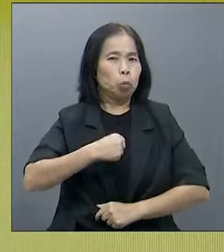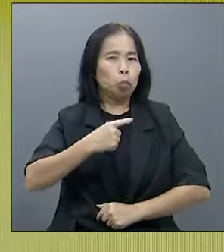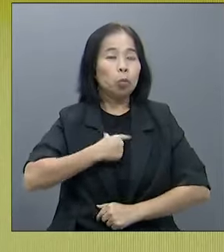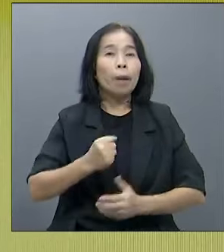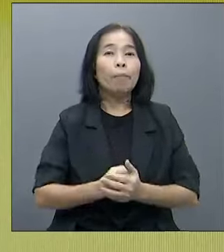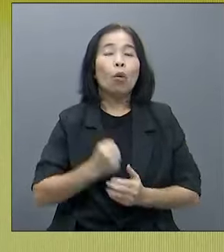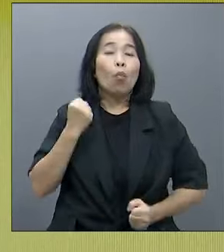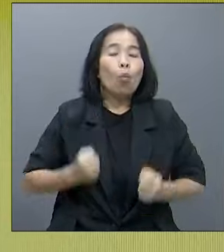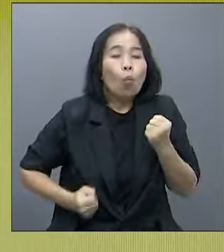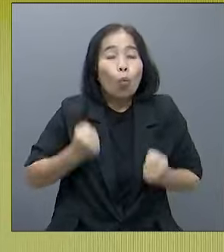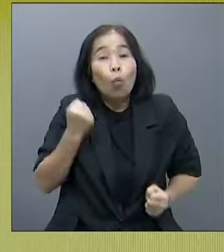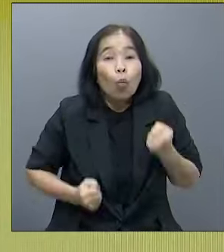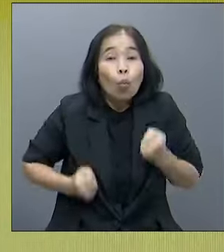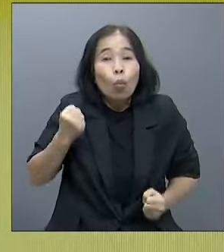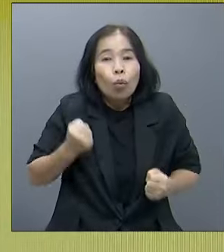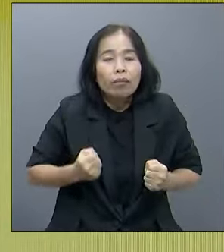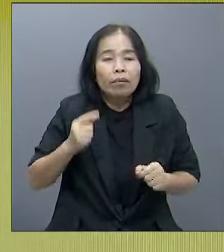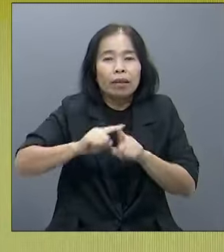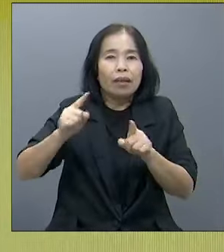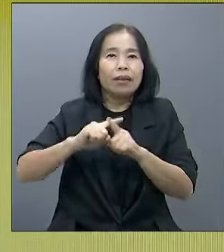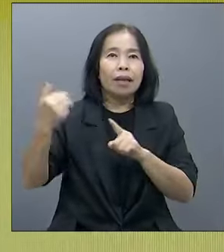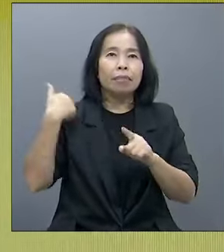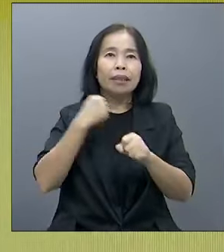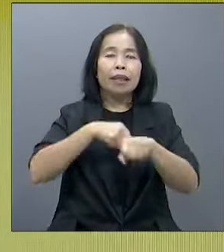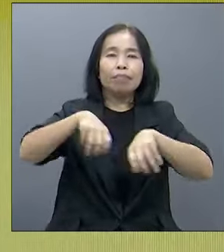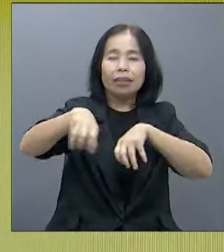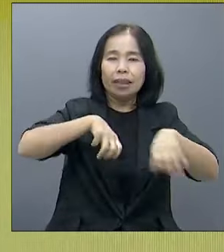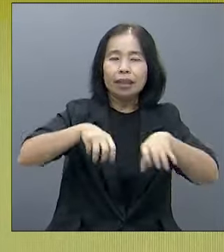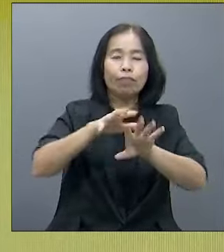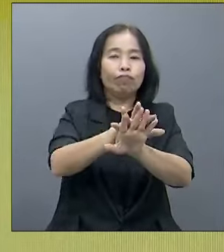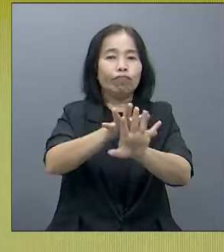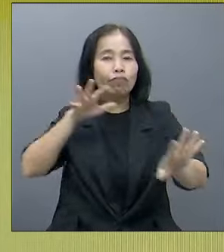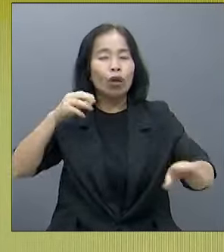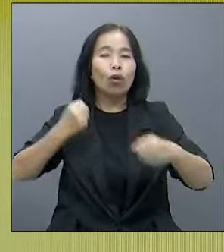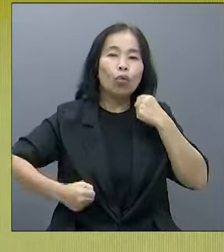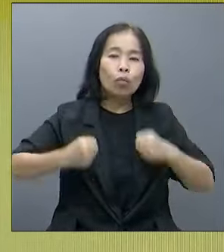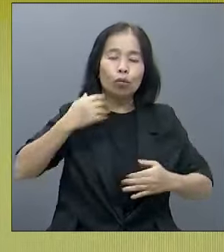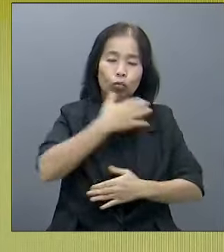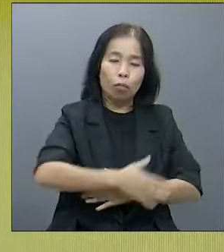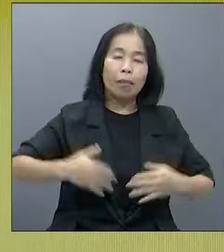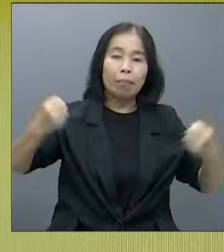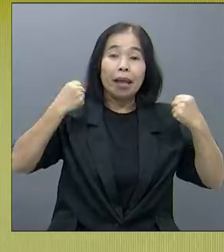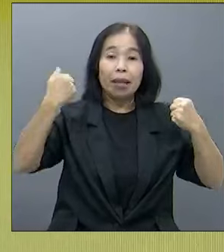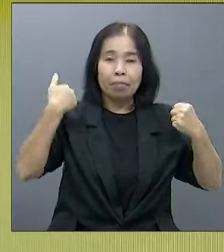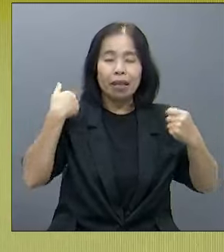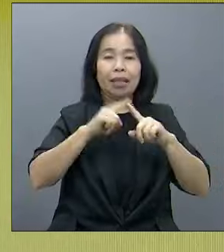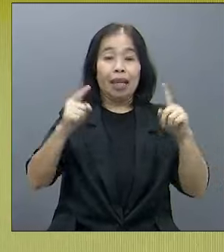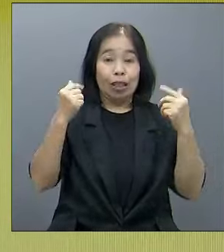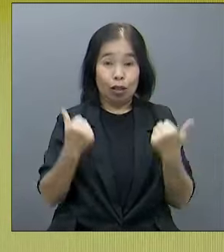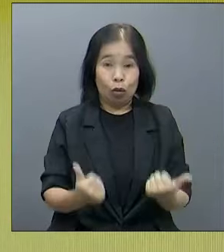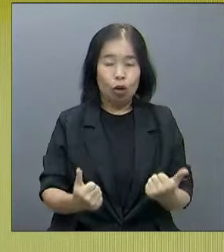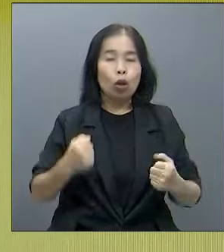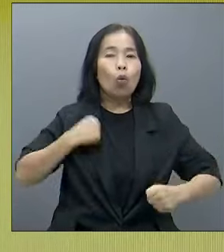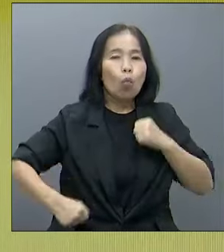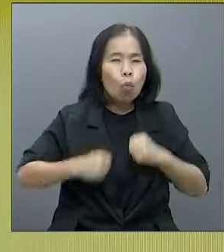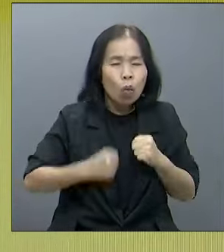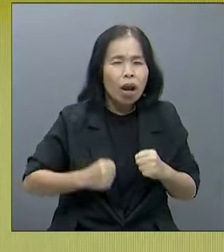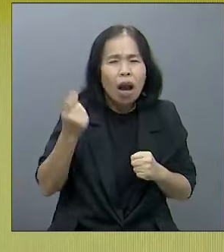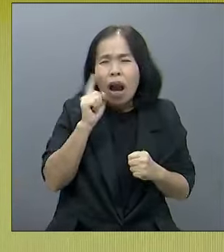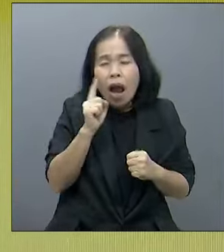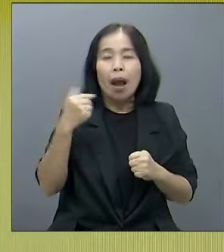งานวิ่งต่างๆสมัยนี้มันจะมีการจัดเยอะคุณผู้ชมบางคนก็เป็นการวิ่งเพื่อสุขภาพแต่วิ่งครั้งนี้ได้บุญด้วยนะคะเพราะว่าเ